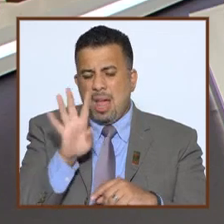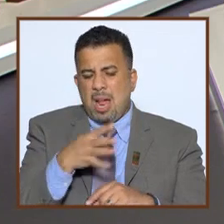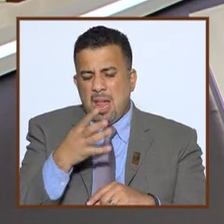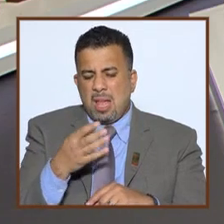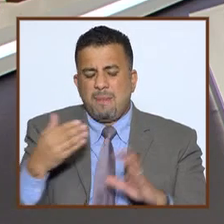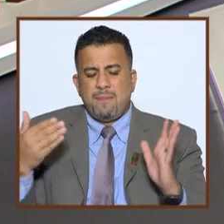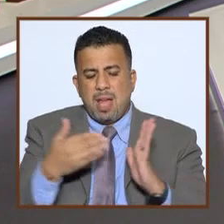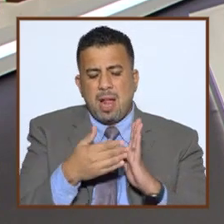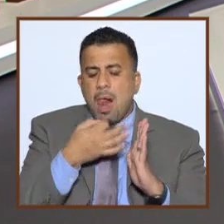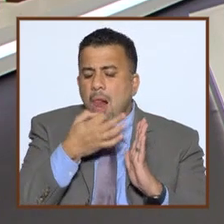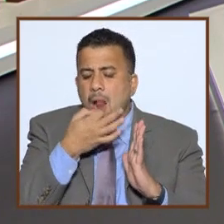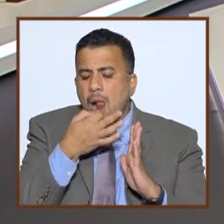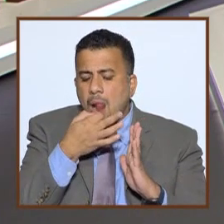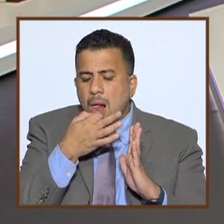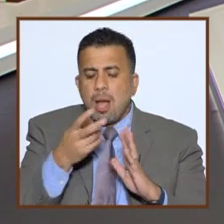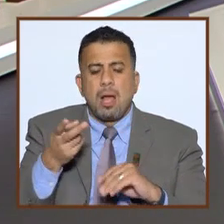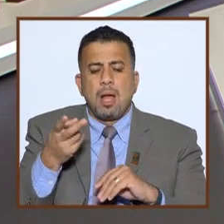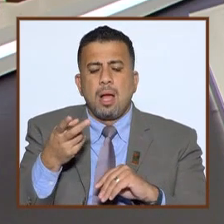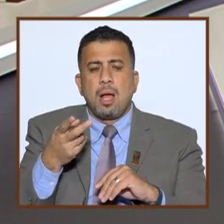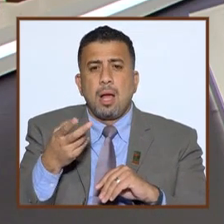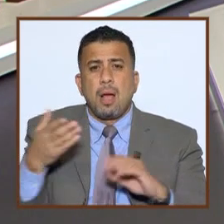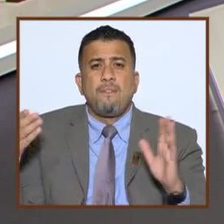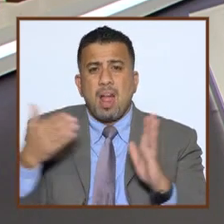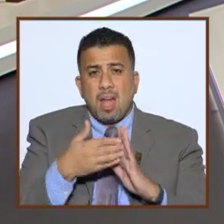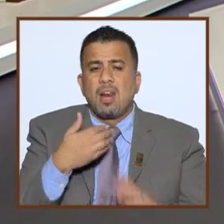فهل يجوز هذا الشيء ولا اعيد الصلاه